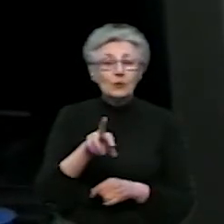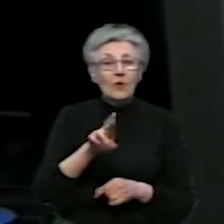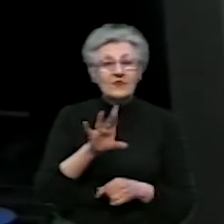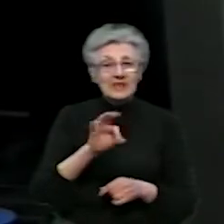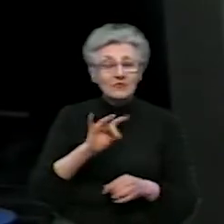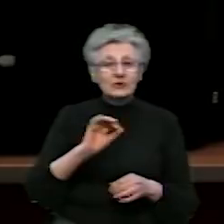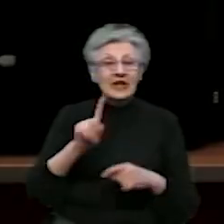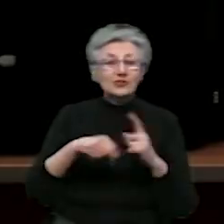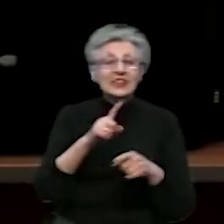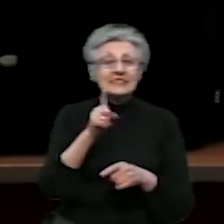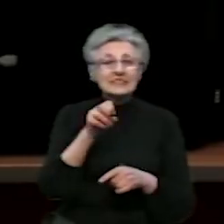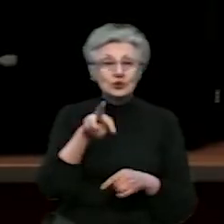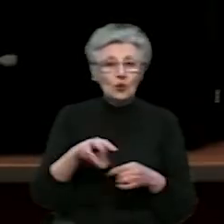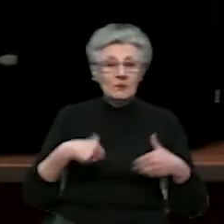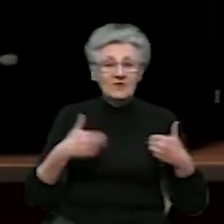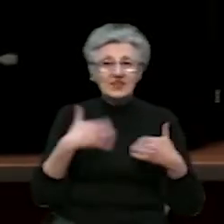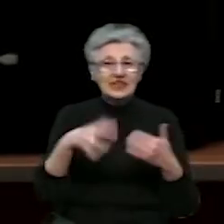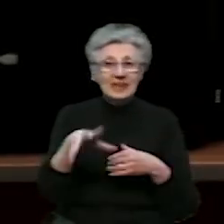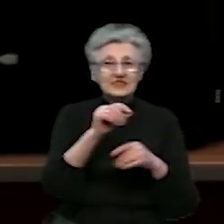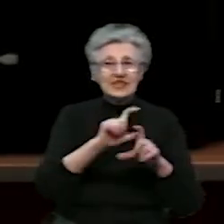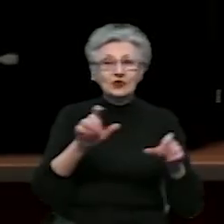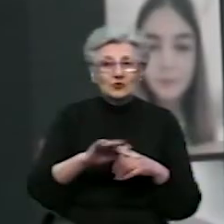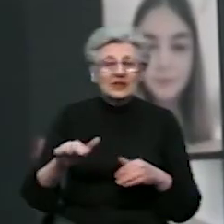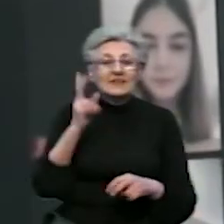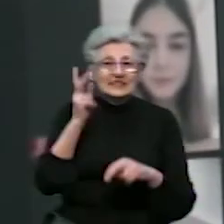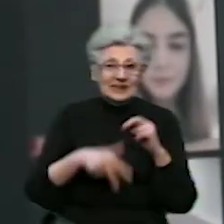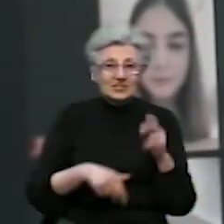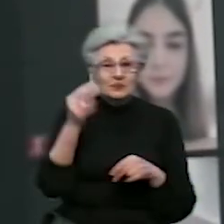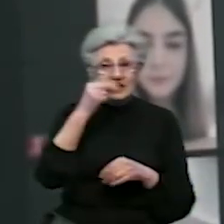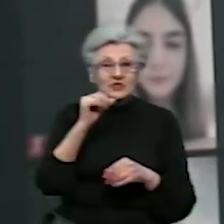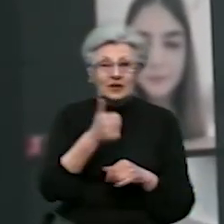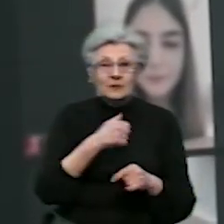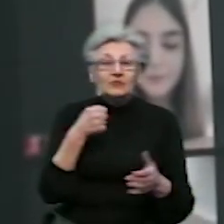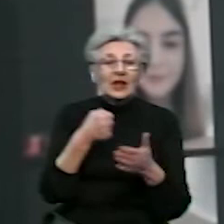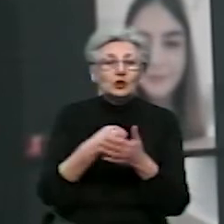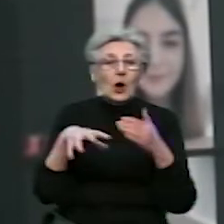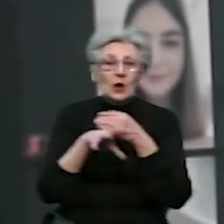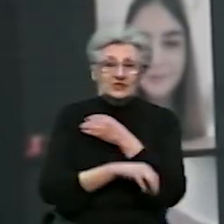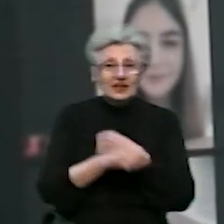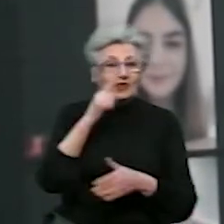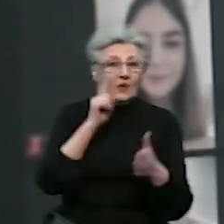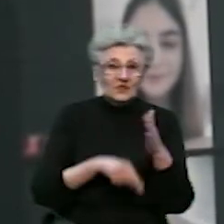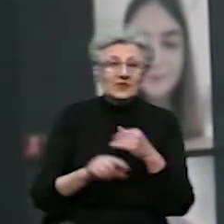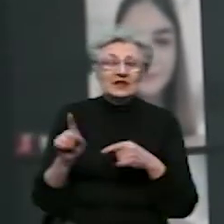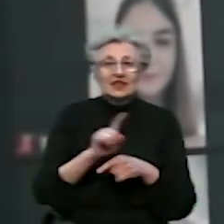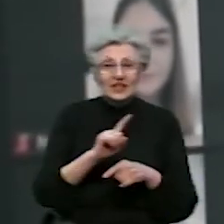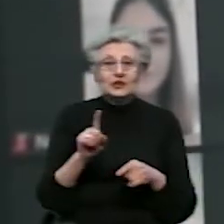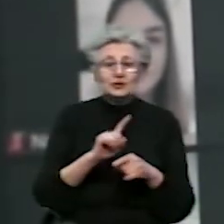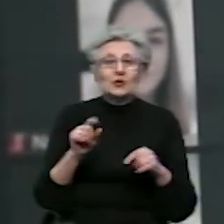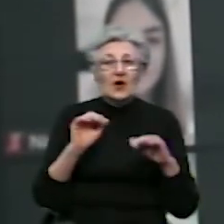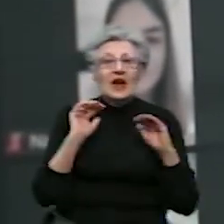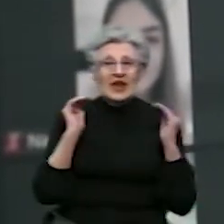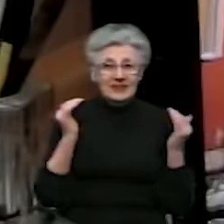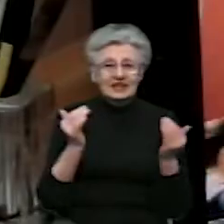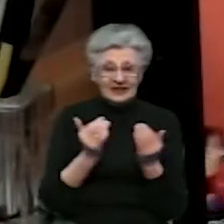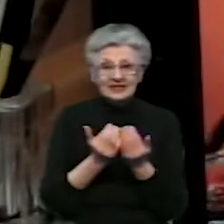Zoom вітає школярів із закінченням навчального року. До останнього вірила, що ми з вами зустрінемося на